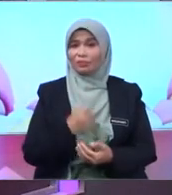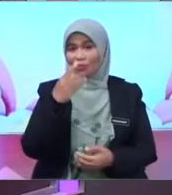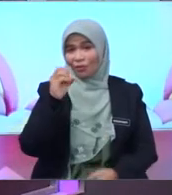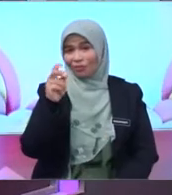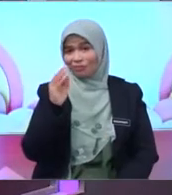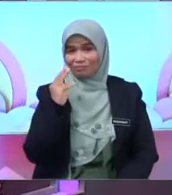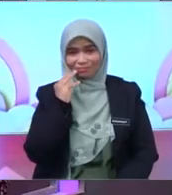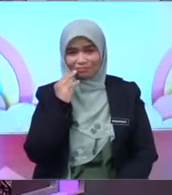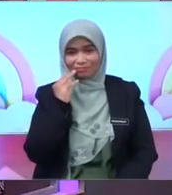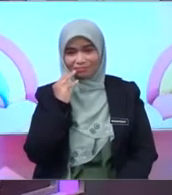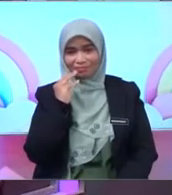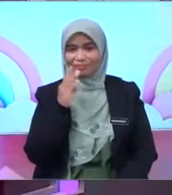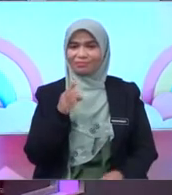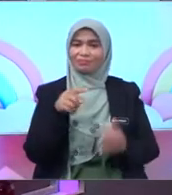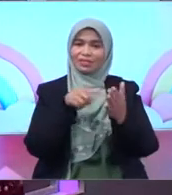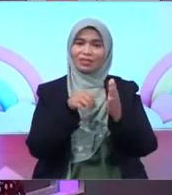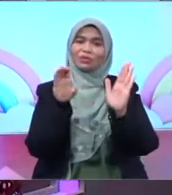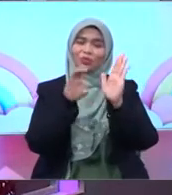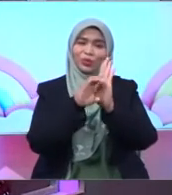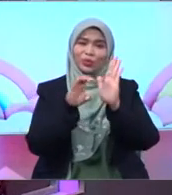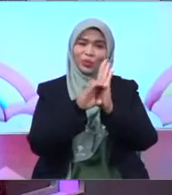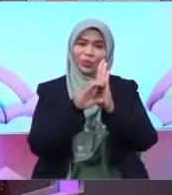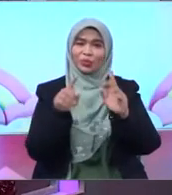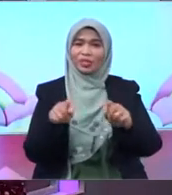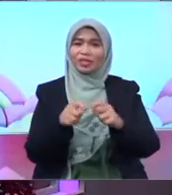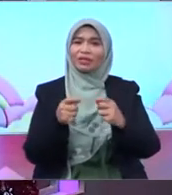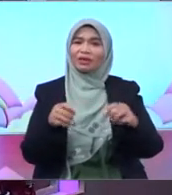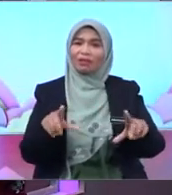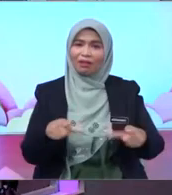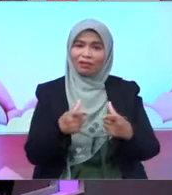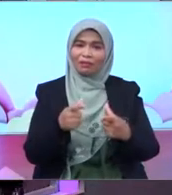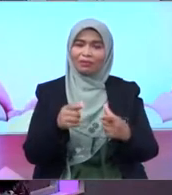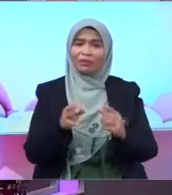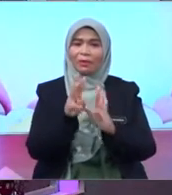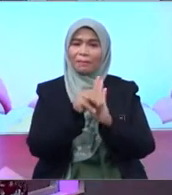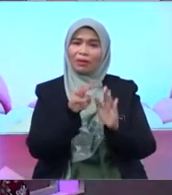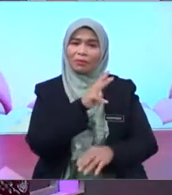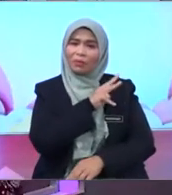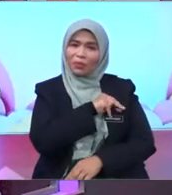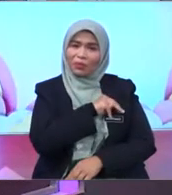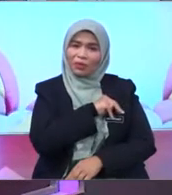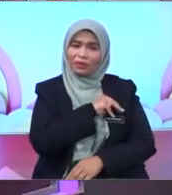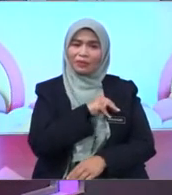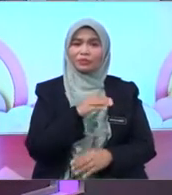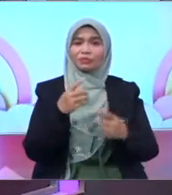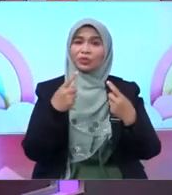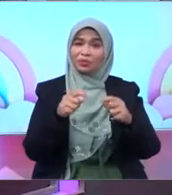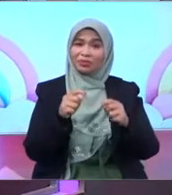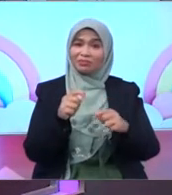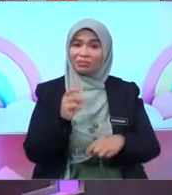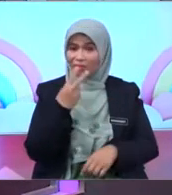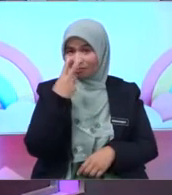ini adalah contoh-contoh tingkah laku yang bermoral Oke seperti tengok